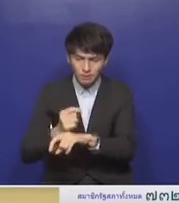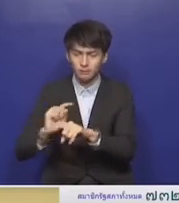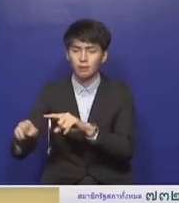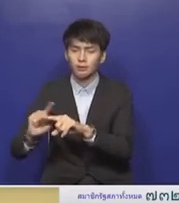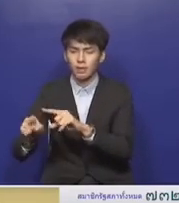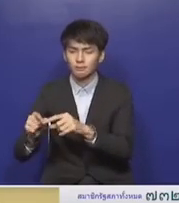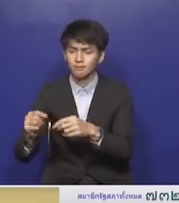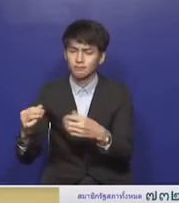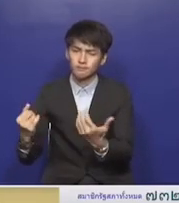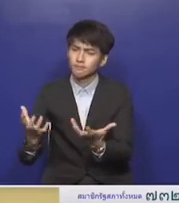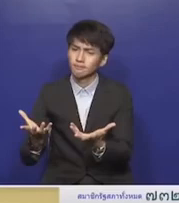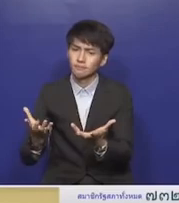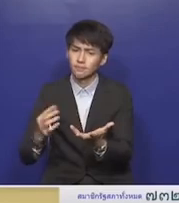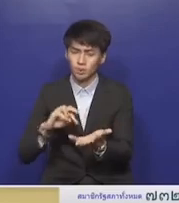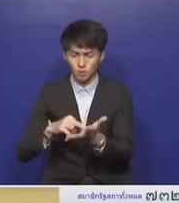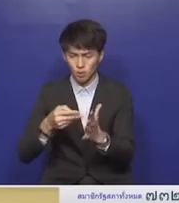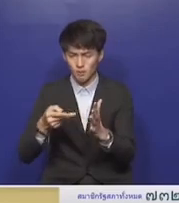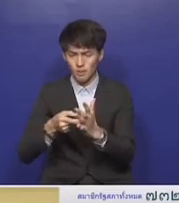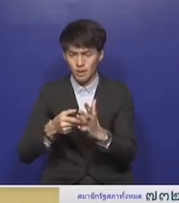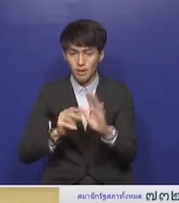ผมก็เลยมองว่าเป็นการทำประชามติอย่างแคบ